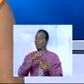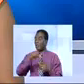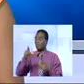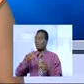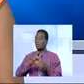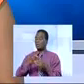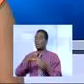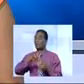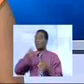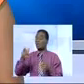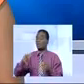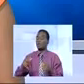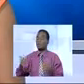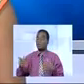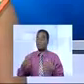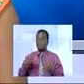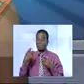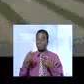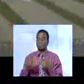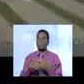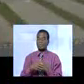en France, son compte rendu.